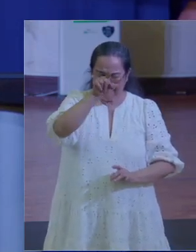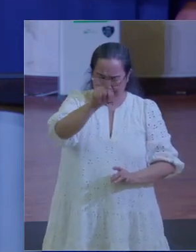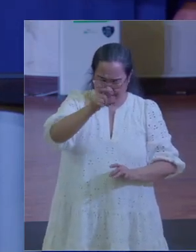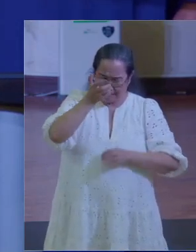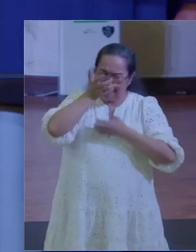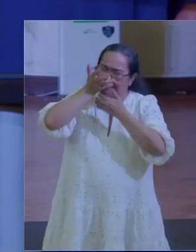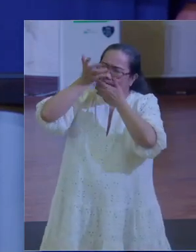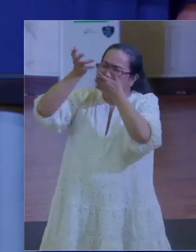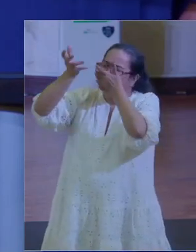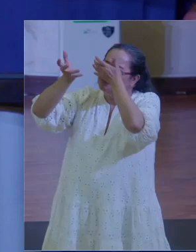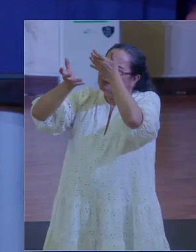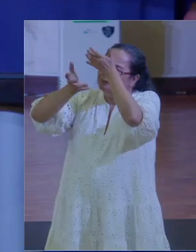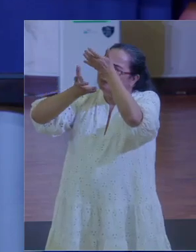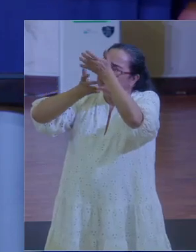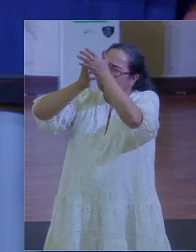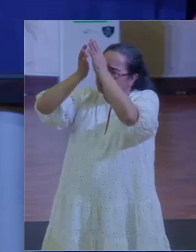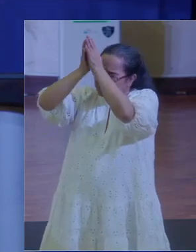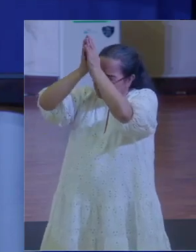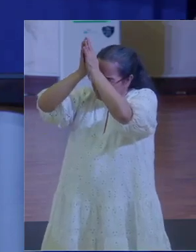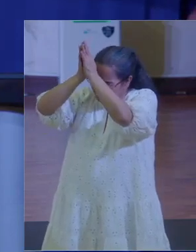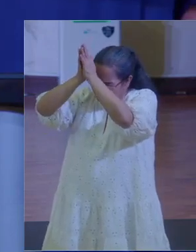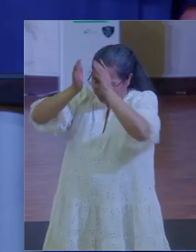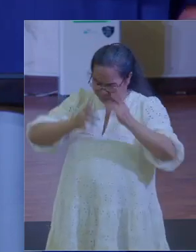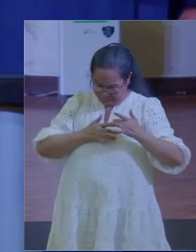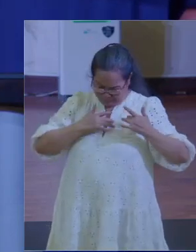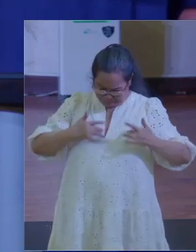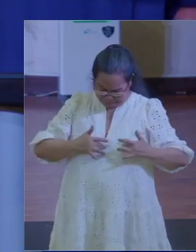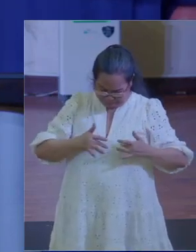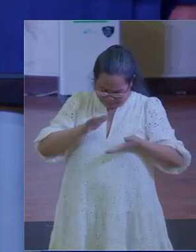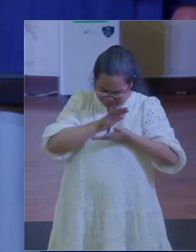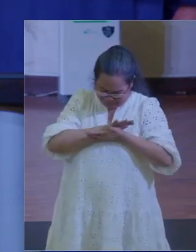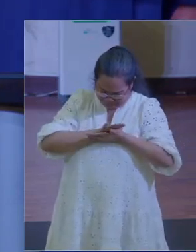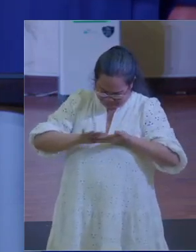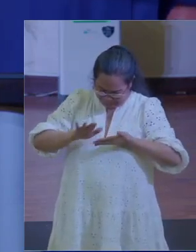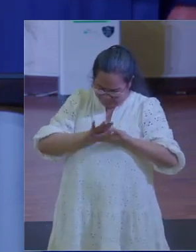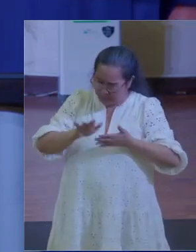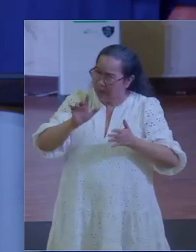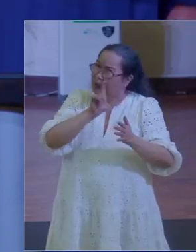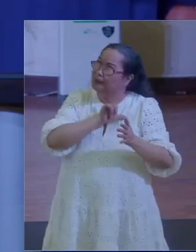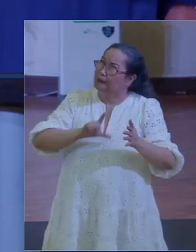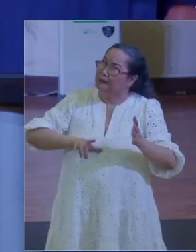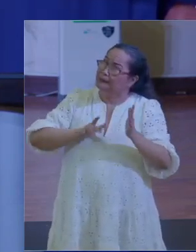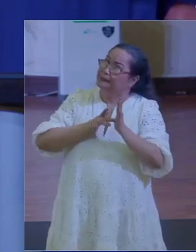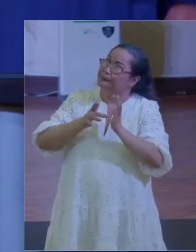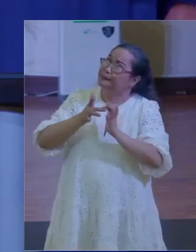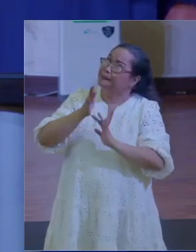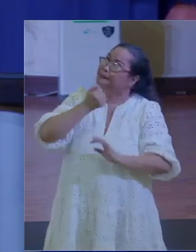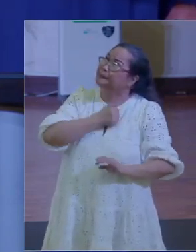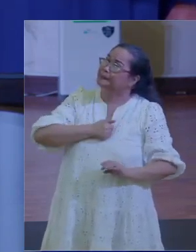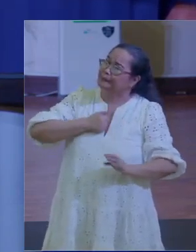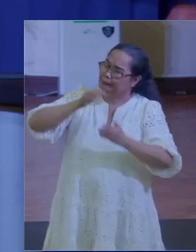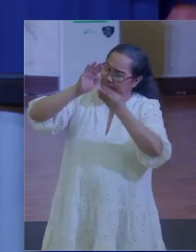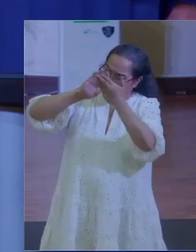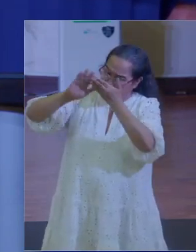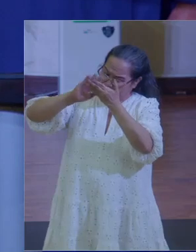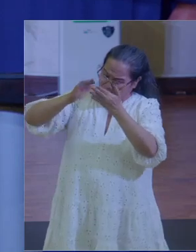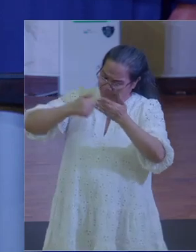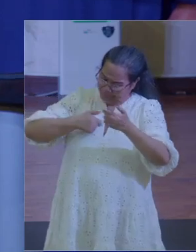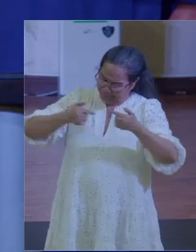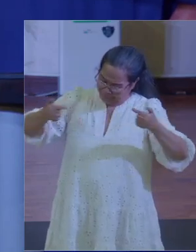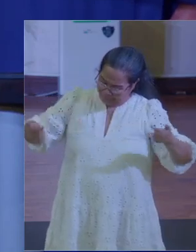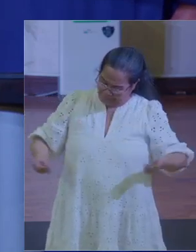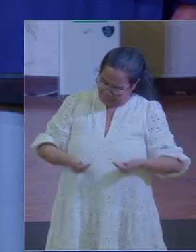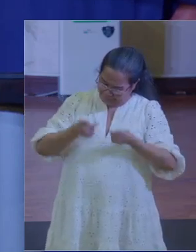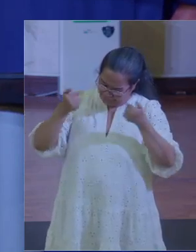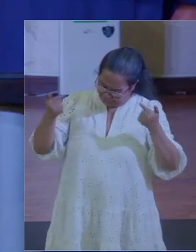manalangin po kayo na ganitong sa inyong puso, sa inyong isip. Panginoong Jesus, patawarin mo po ako sa lahat ng aking